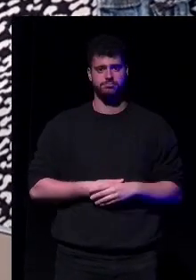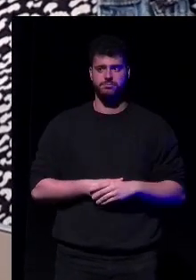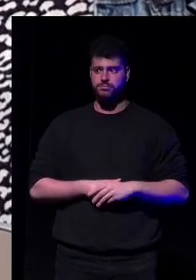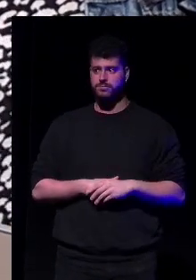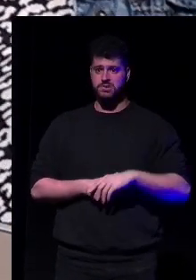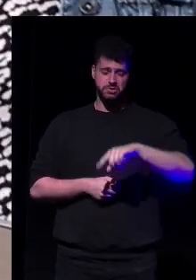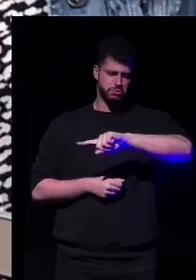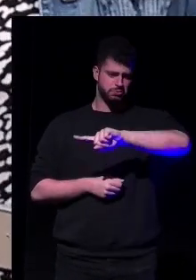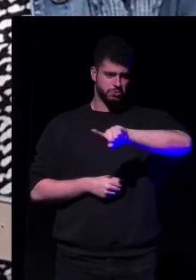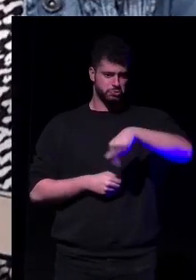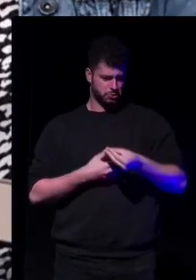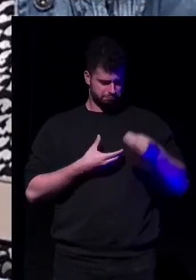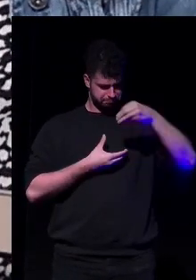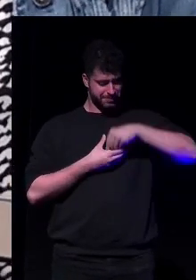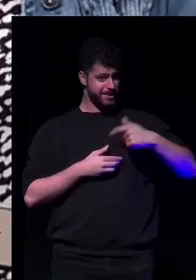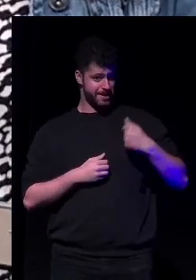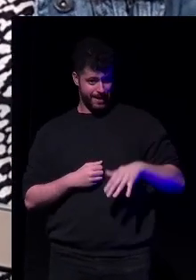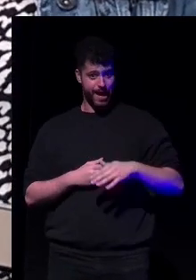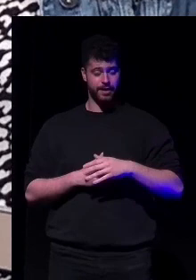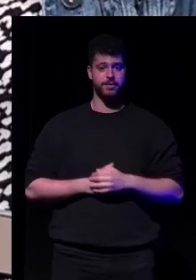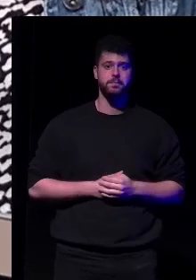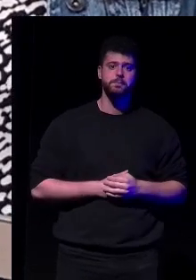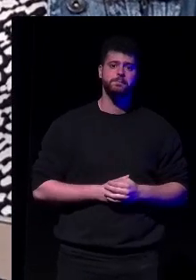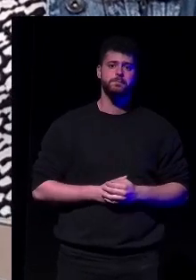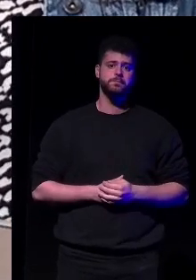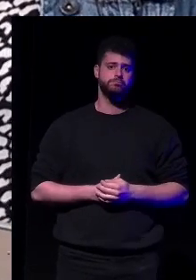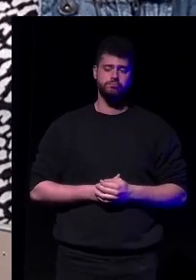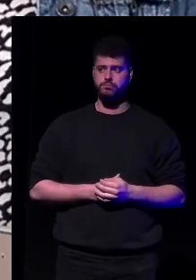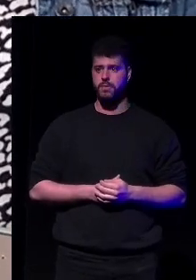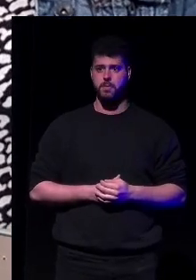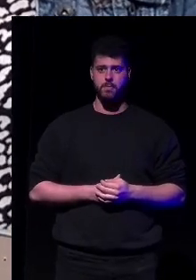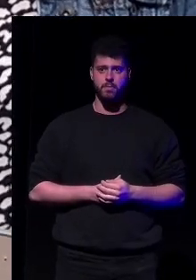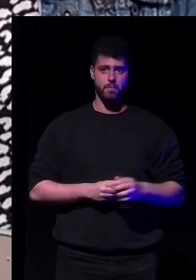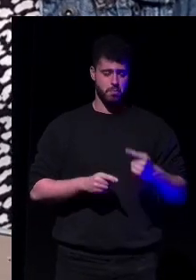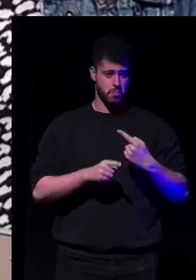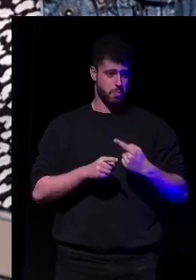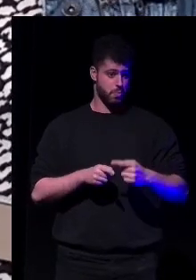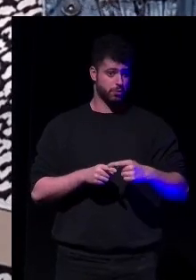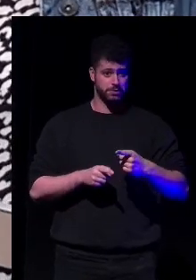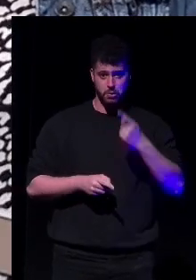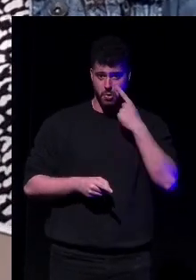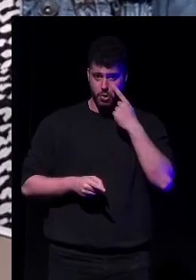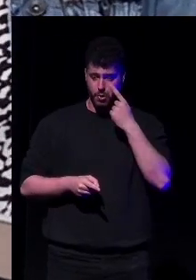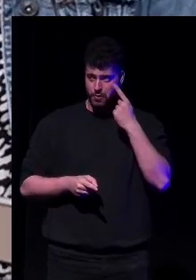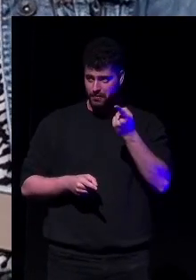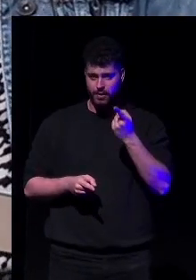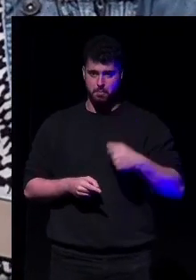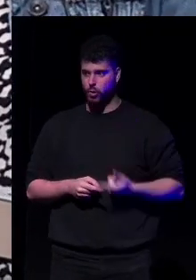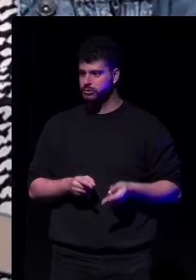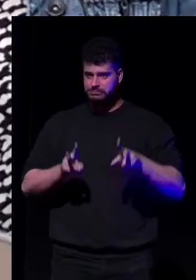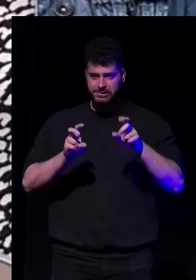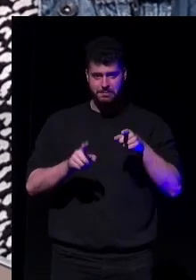tenim com bastant assumit, perquè estem avasats, diguéssim, en aquesta gradació, en aquesta biodiversitat, en